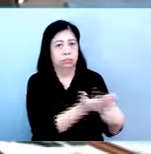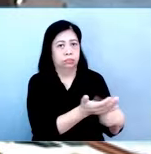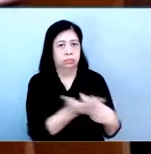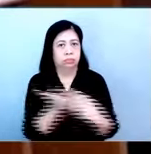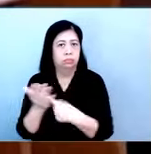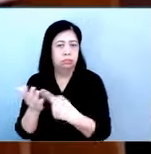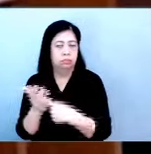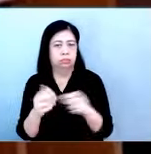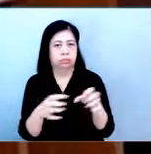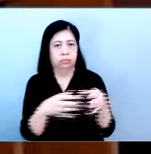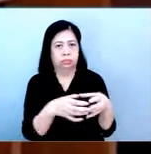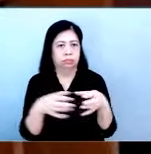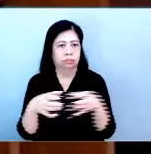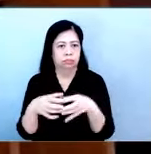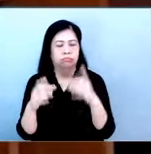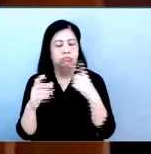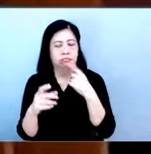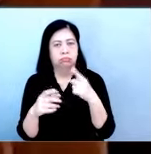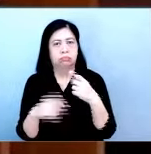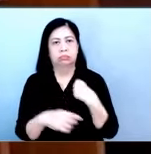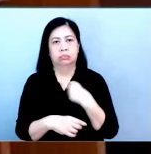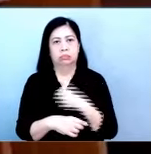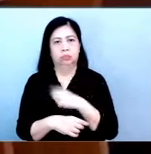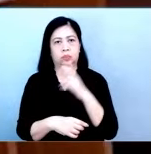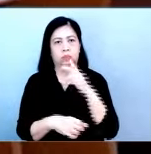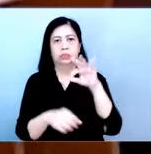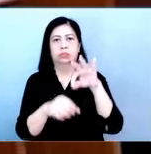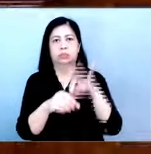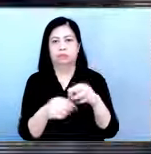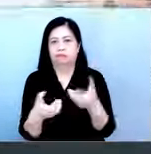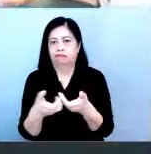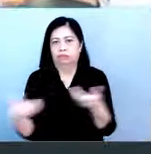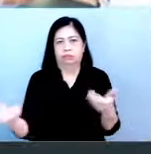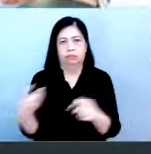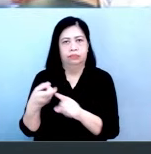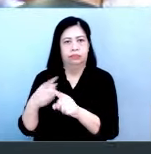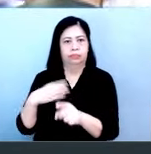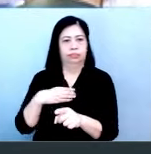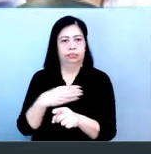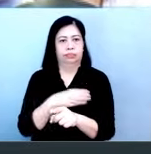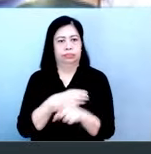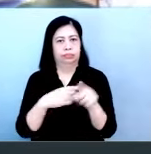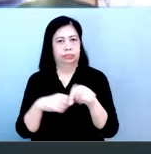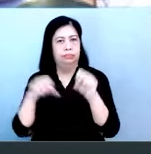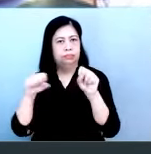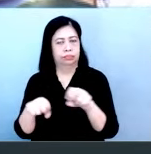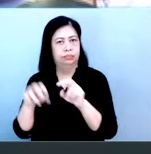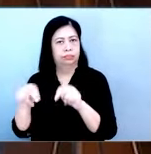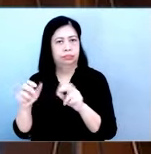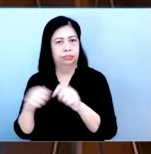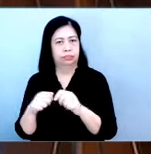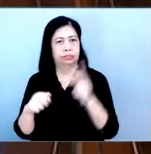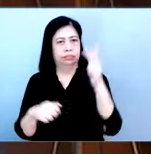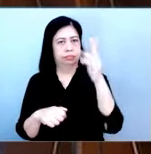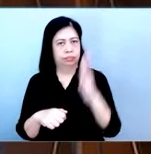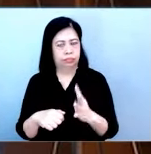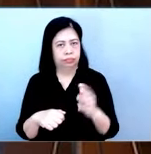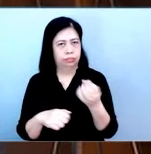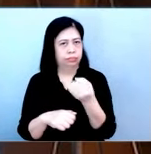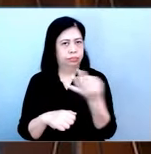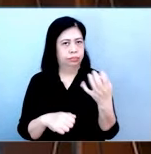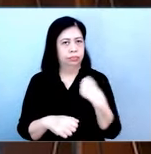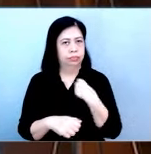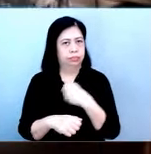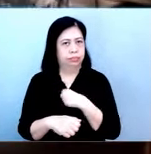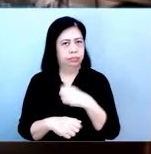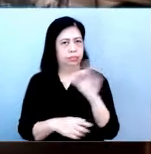subcommittee. Nanindigan ang mga senador na boboto sila ng hiwalay sa Kamara, kung saan kailangan ng 3/4 ng total na dami ng senador o